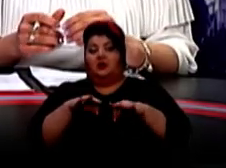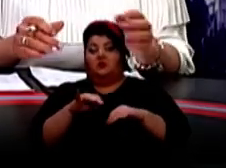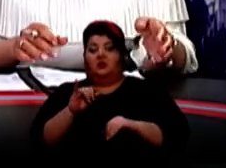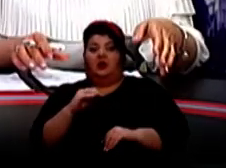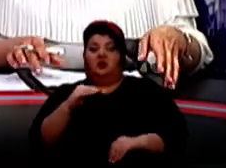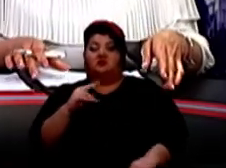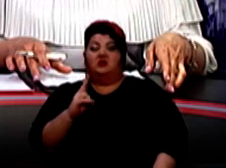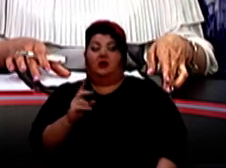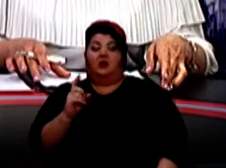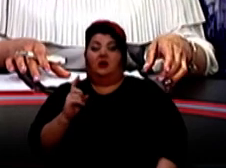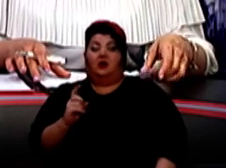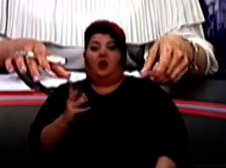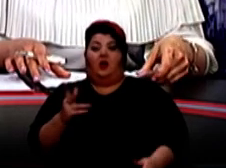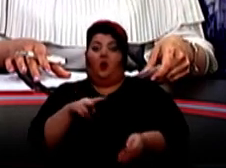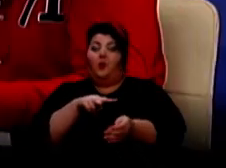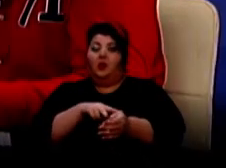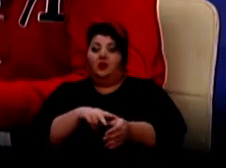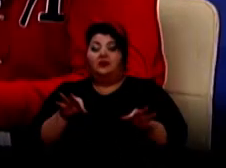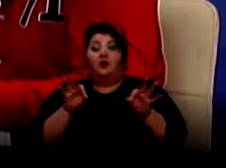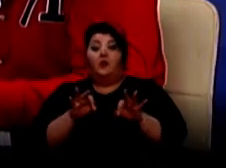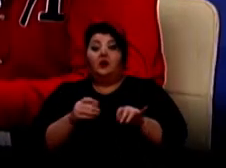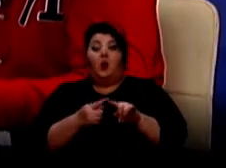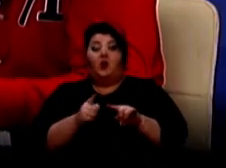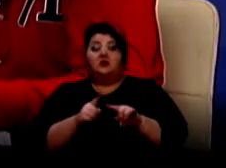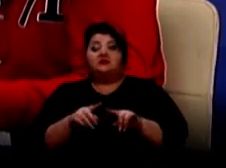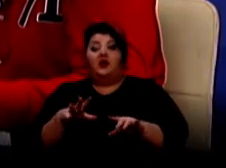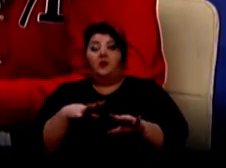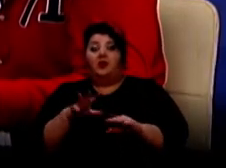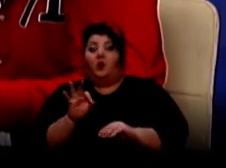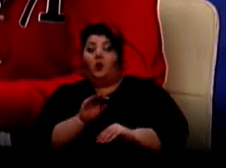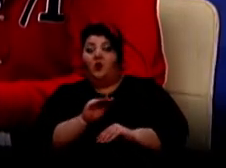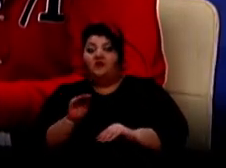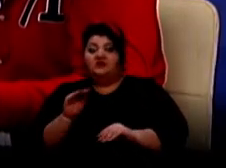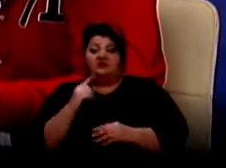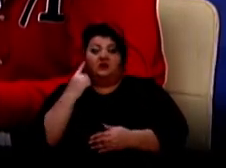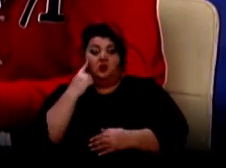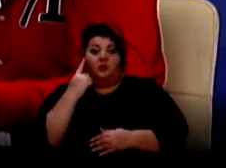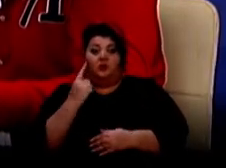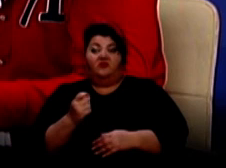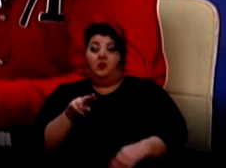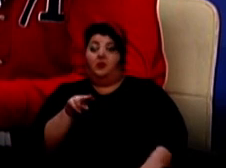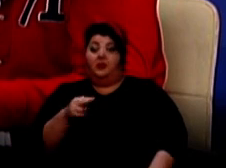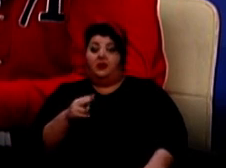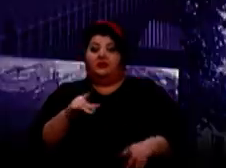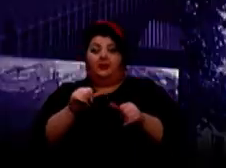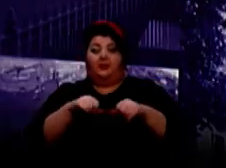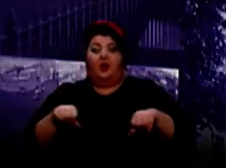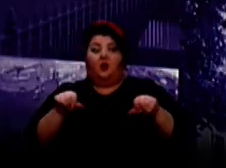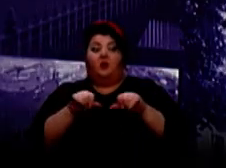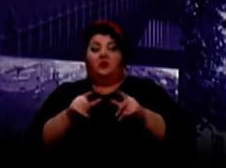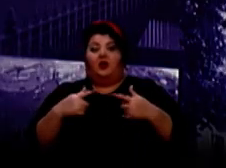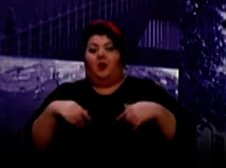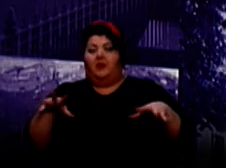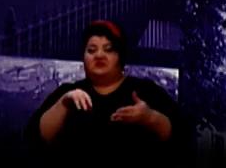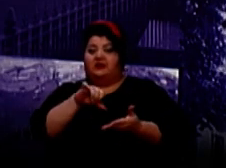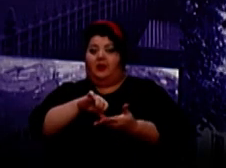це покладено, про це було офіційно повідомлено в п'ятницю на комісії, на якій ми всі